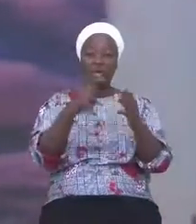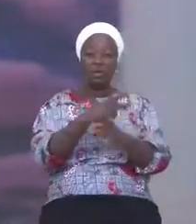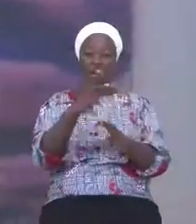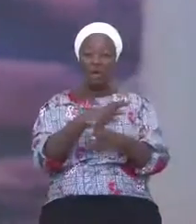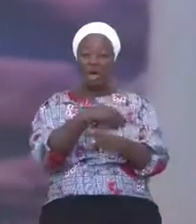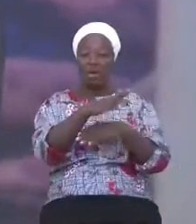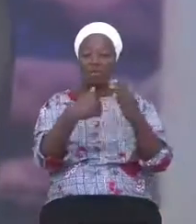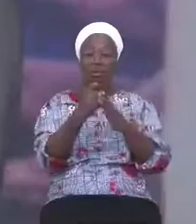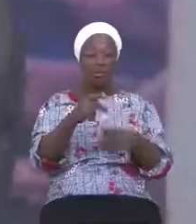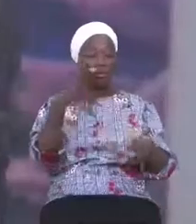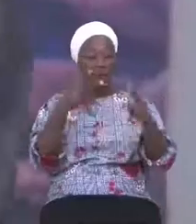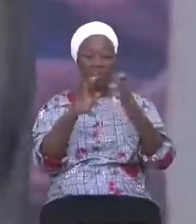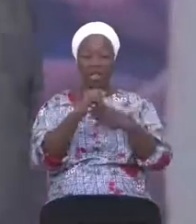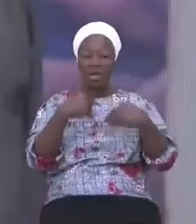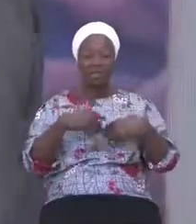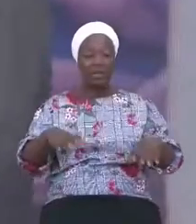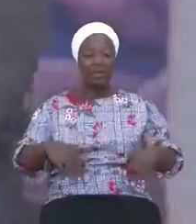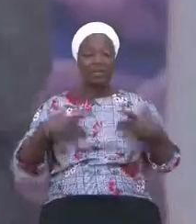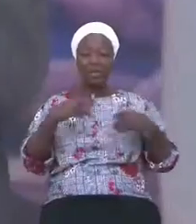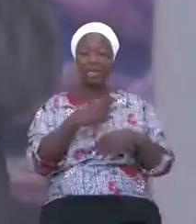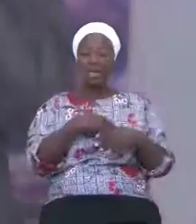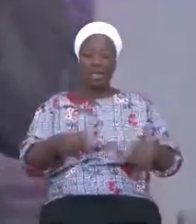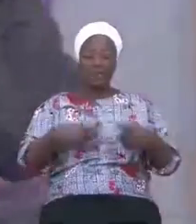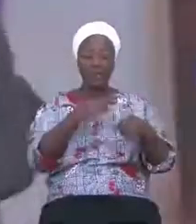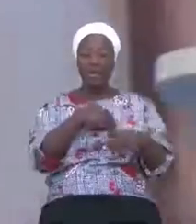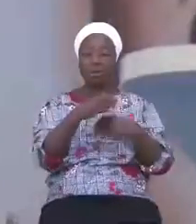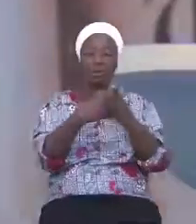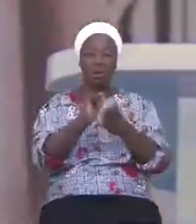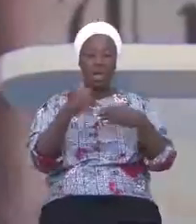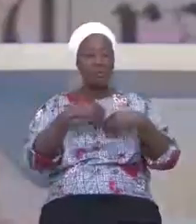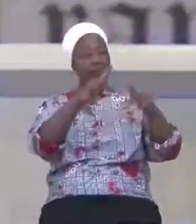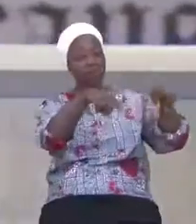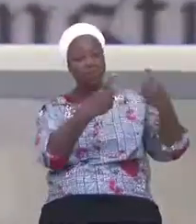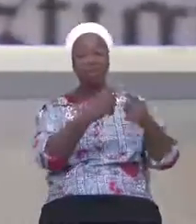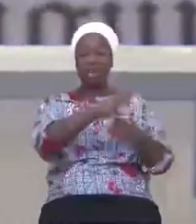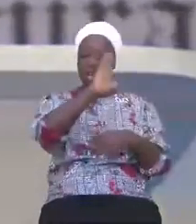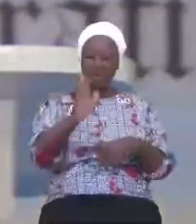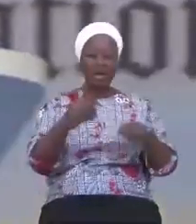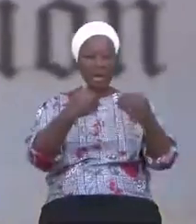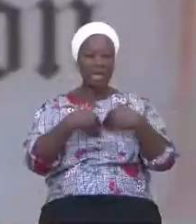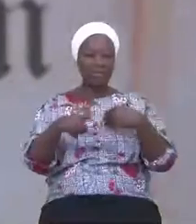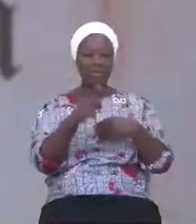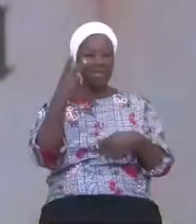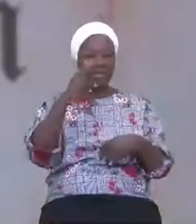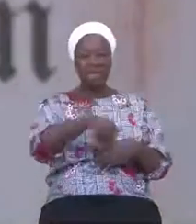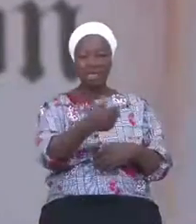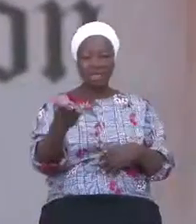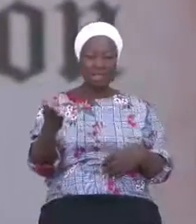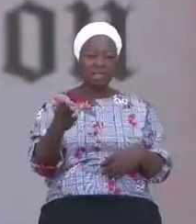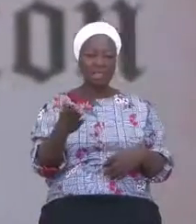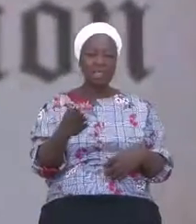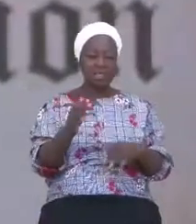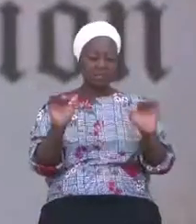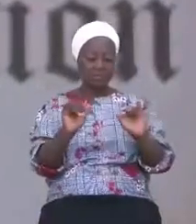les prophètes qui avaient vécu et les prophètes qui avaient vécu, ils n'avaient jamais rien vu de